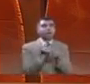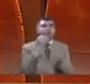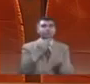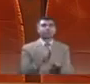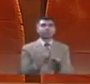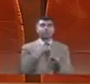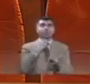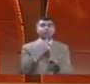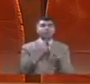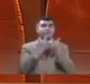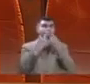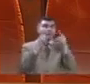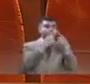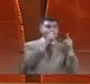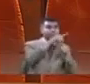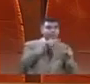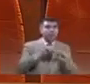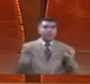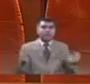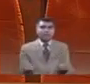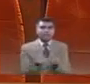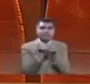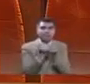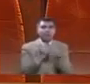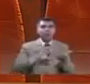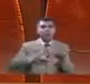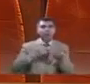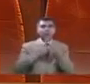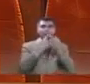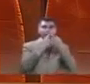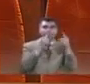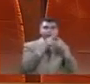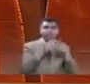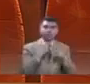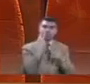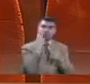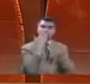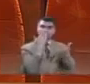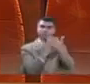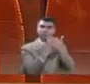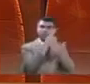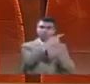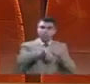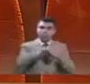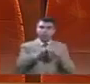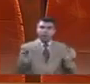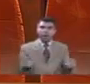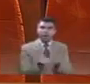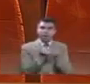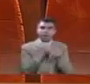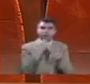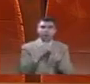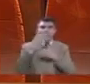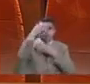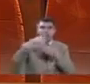هذه المناطق للمساهمة في التنمية المحلية. هناك تجارب جد ناجحة في عدد من المناطق اللي بفضل